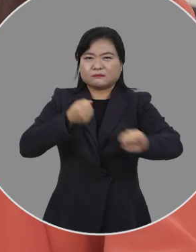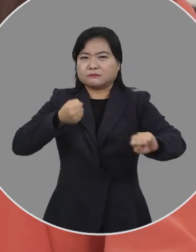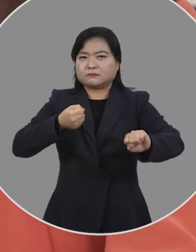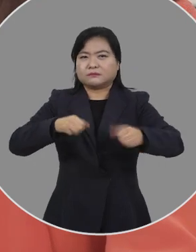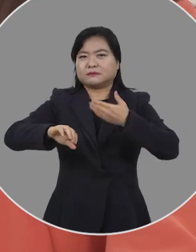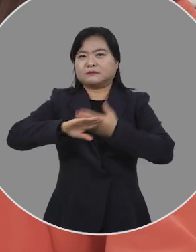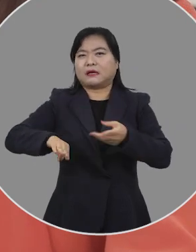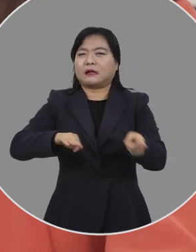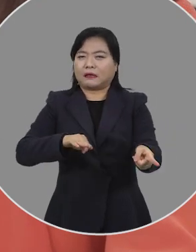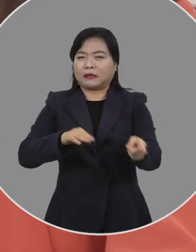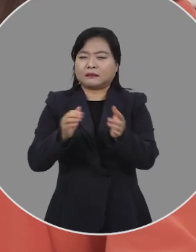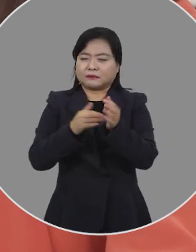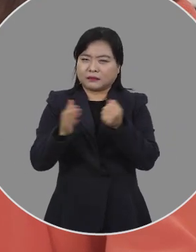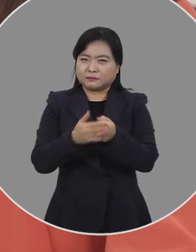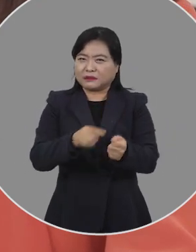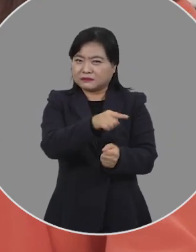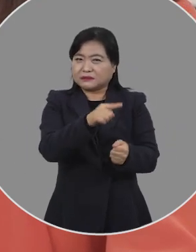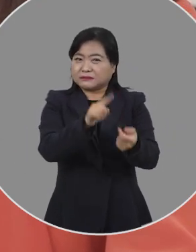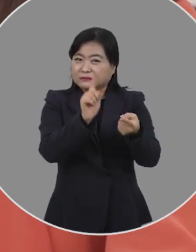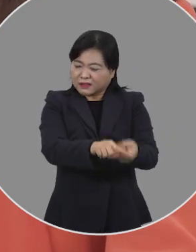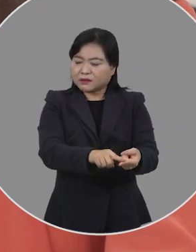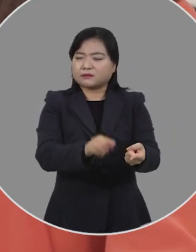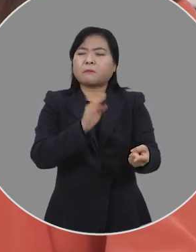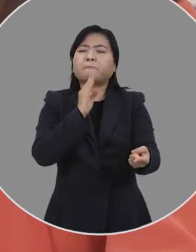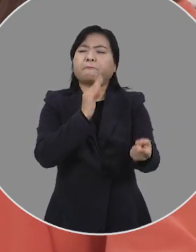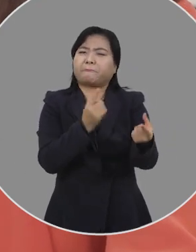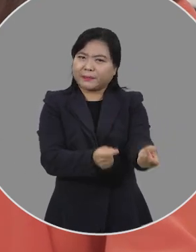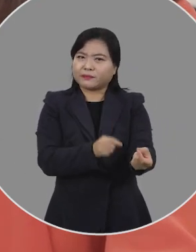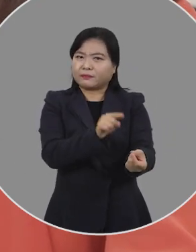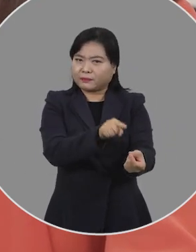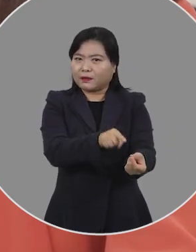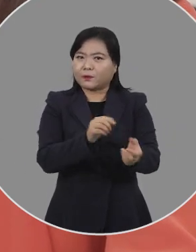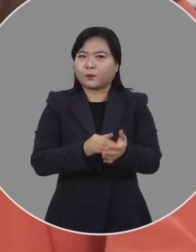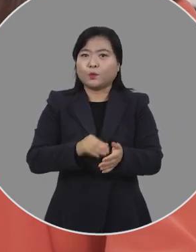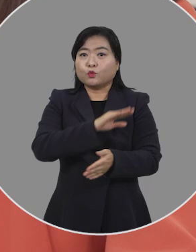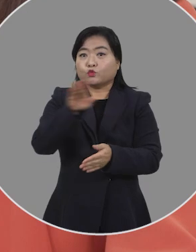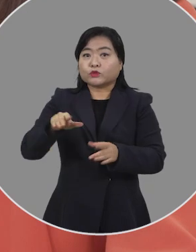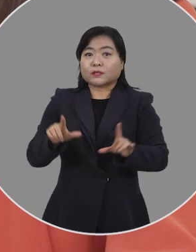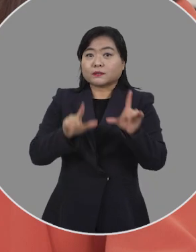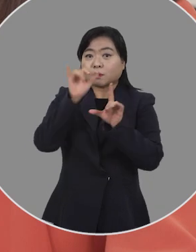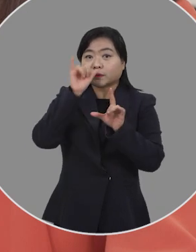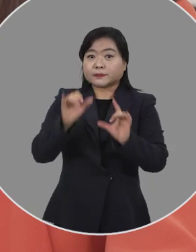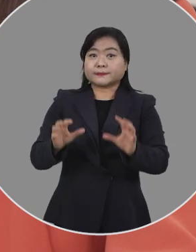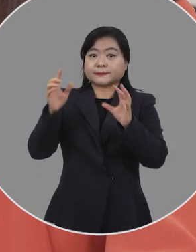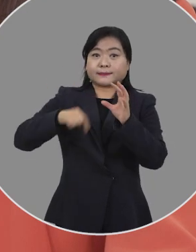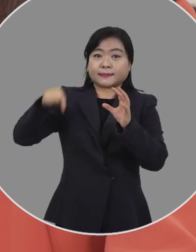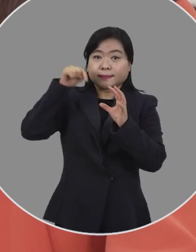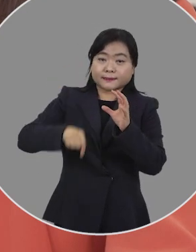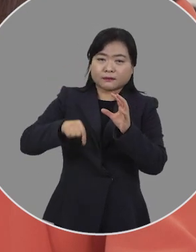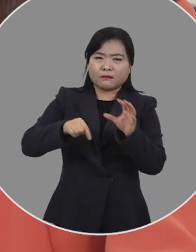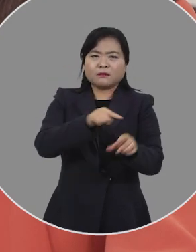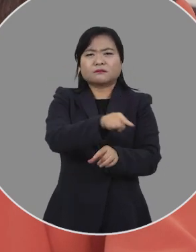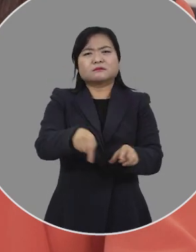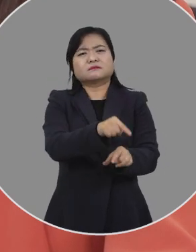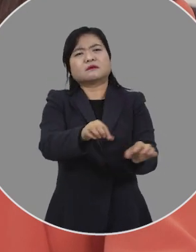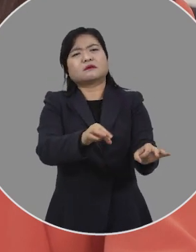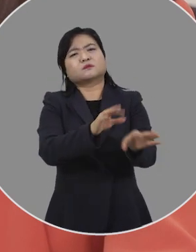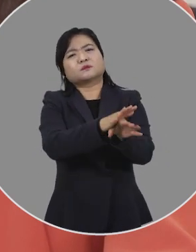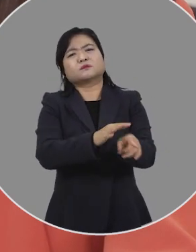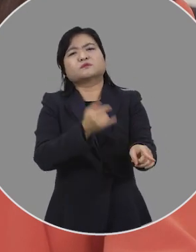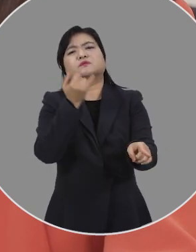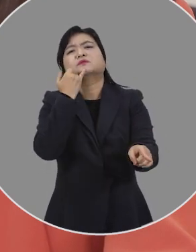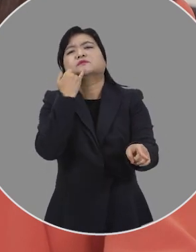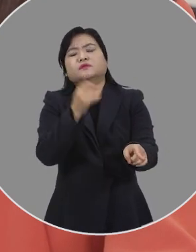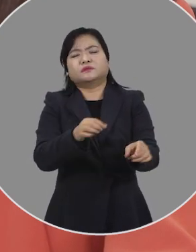때문에 이런 대접을 받는 게 마땅하고 어쩌면 우리가 살고 있는 세상에서 사라져도 어쩌면